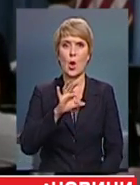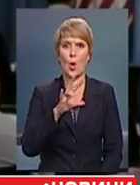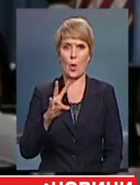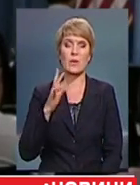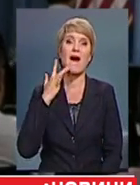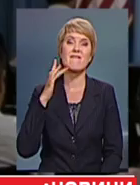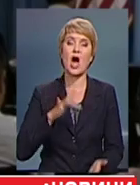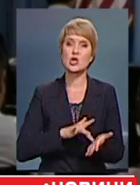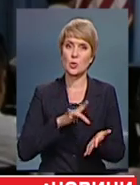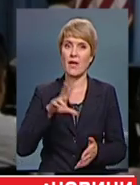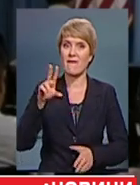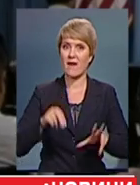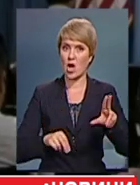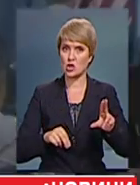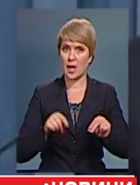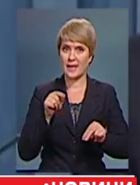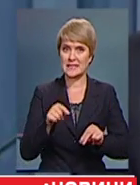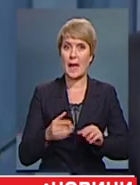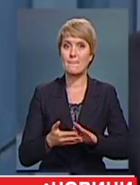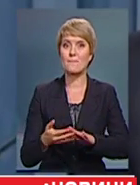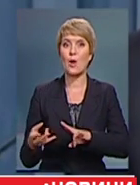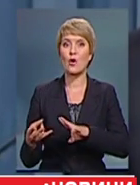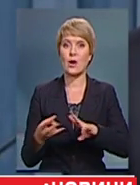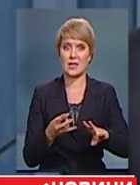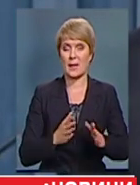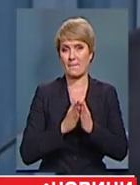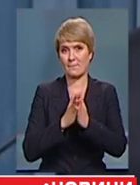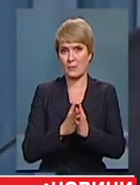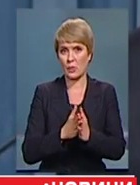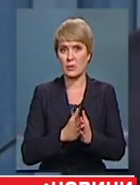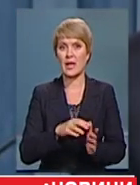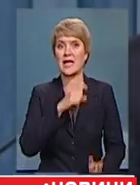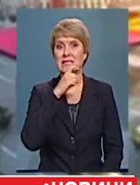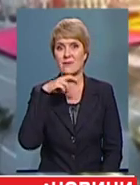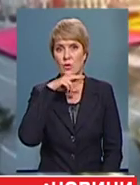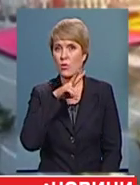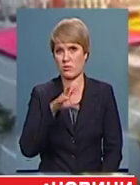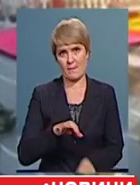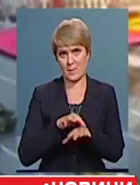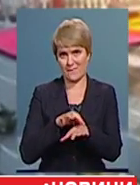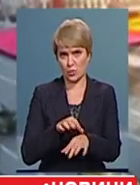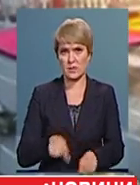вважають запуск провокацією. Речник Пентагону Пітер Кук закликав Пхеньян не проводити таких випробувань.